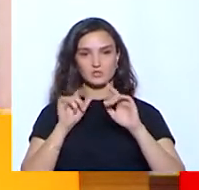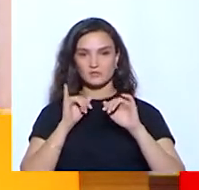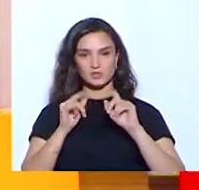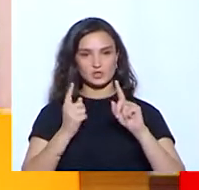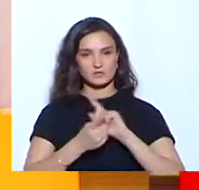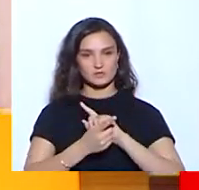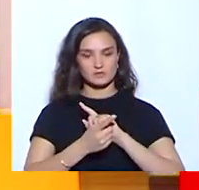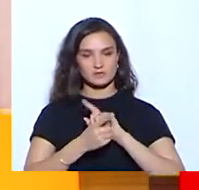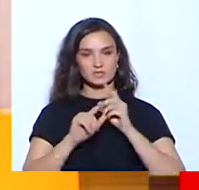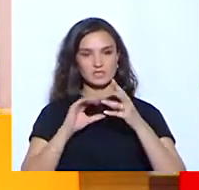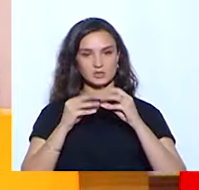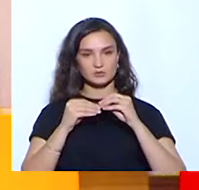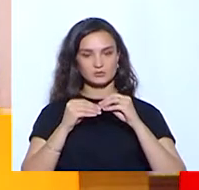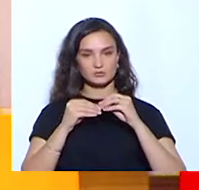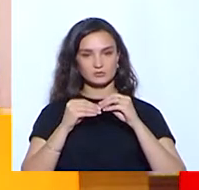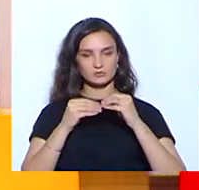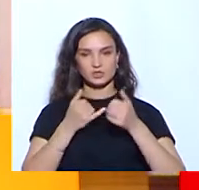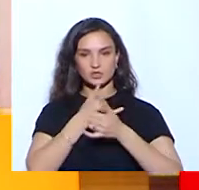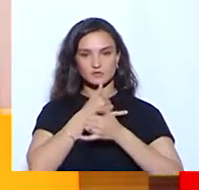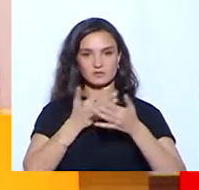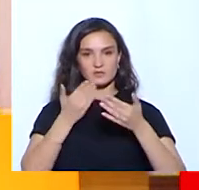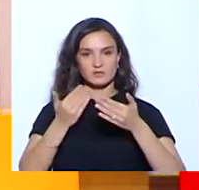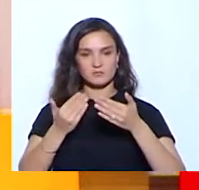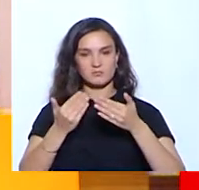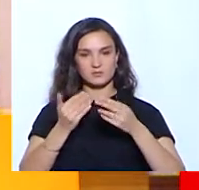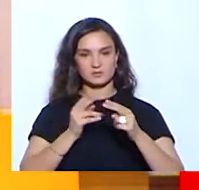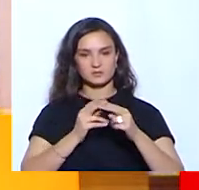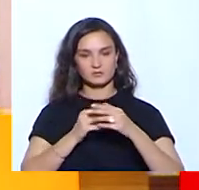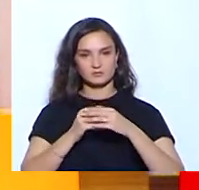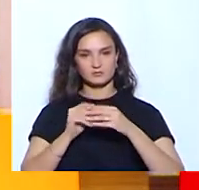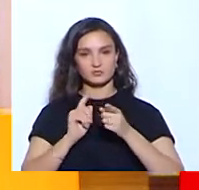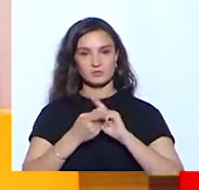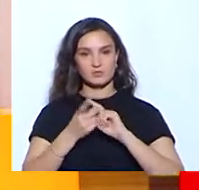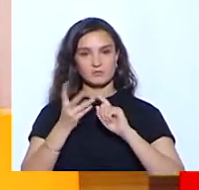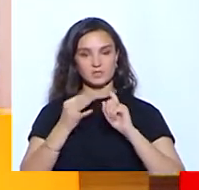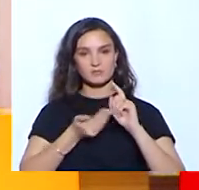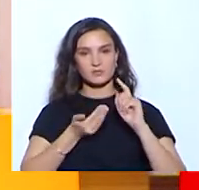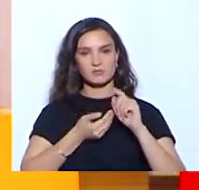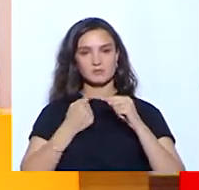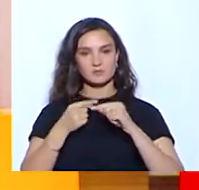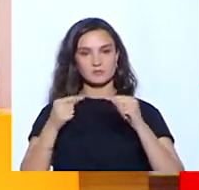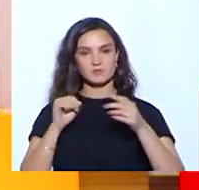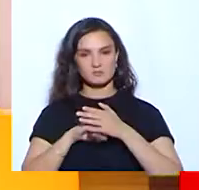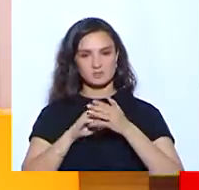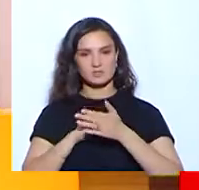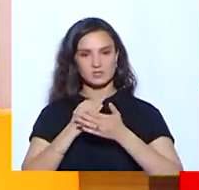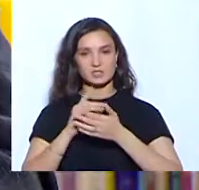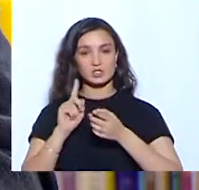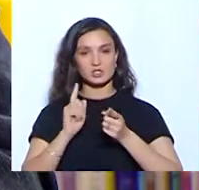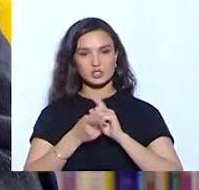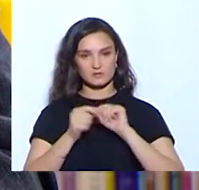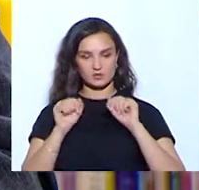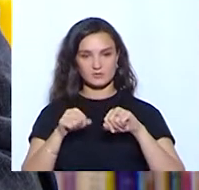შევცვლით, ანუ არ შეგვიძლია მათი მოდიფიკაცია, მაგრამ არის ცხოვრების წესი სხვადასხვა ფაქტორი, რომლის შეცვლა